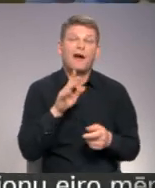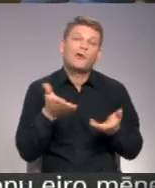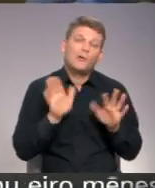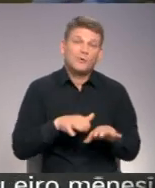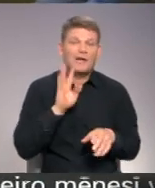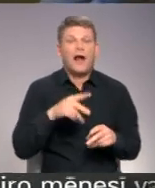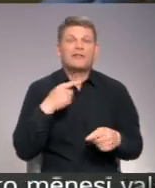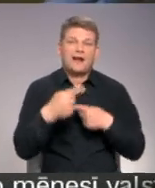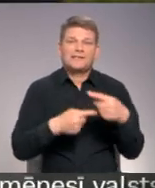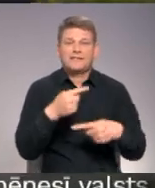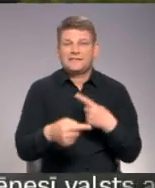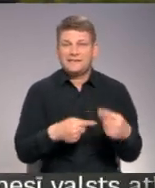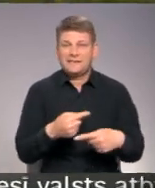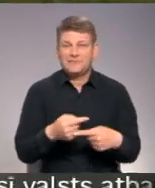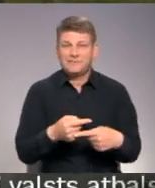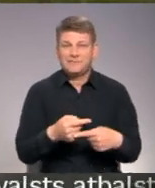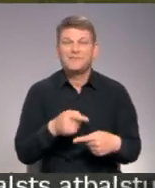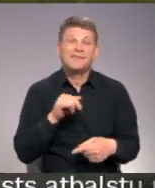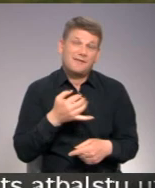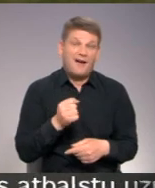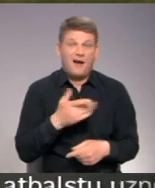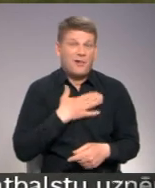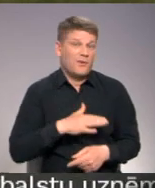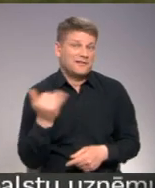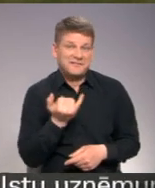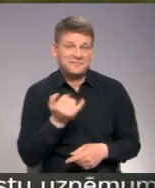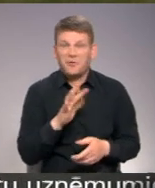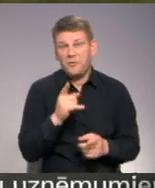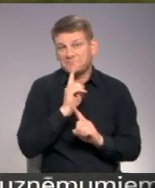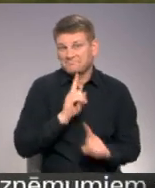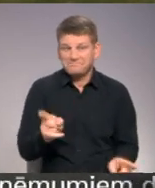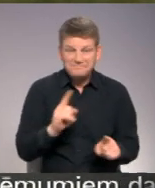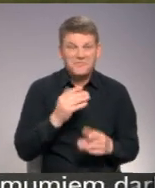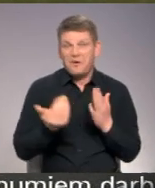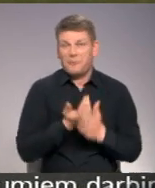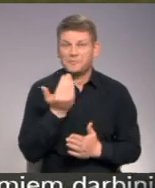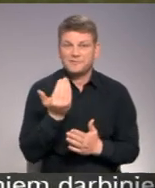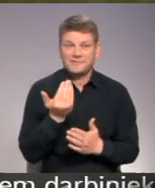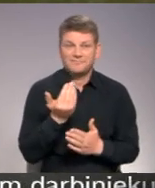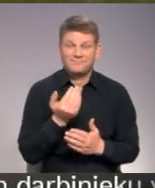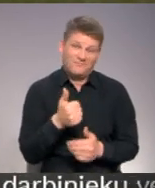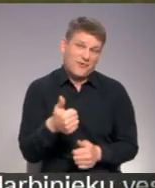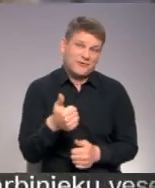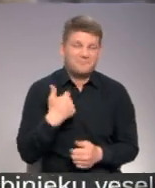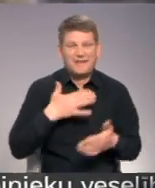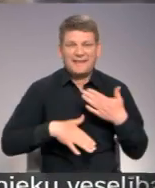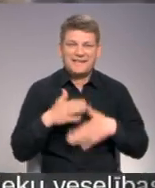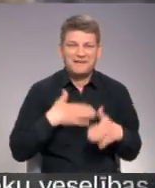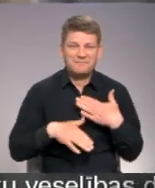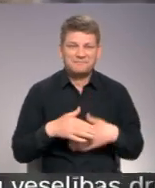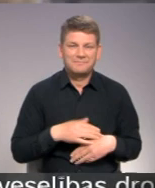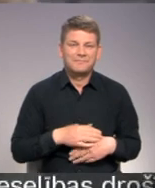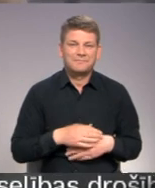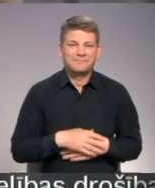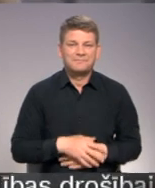tādu kā tradīciju. Nu, jā, ļoti interesanti, kaut kas nebijis, kaut kas jauns un forši patīkam.